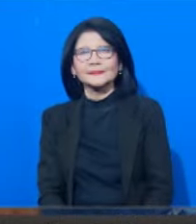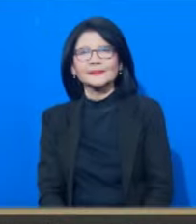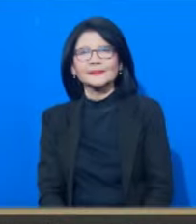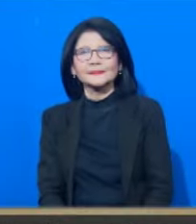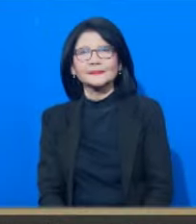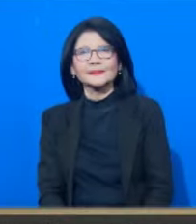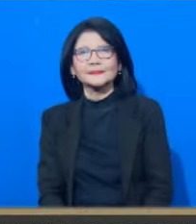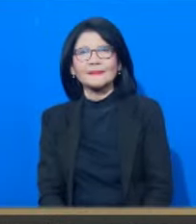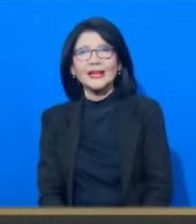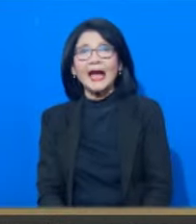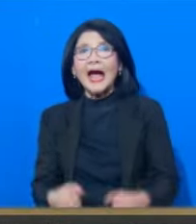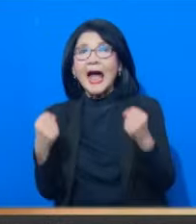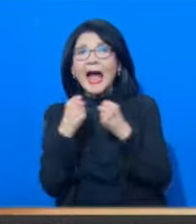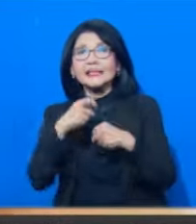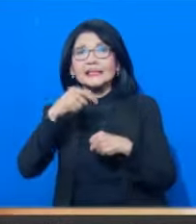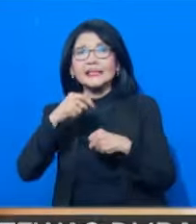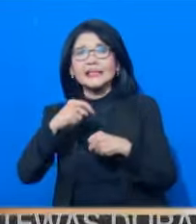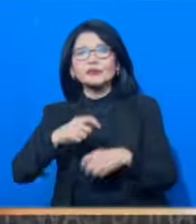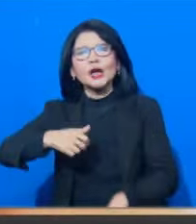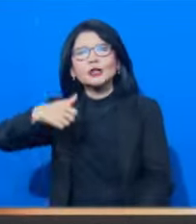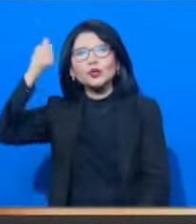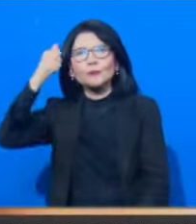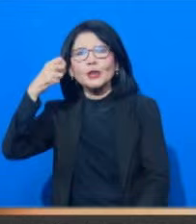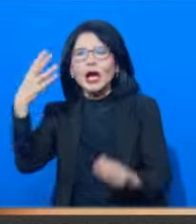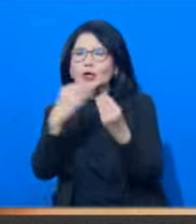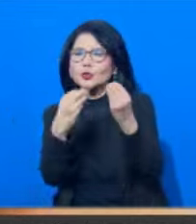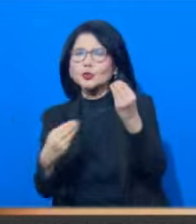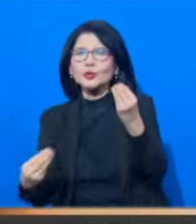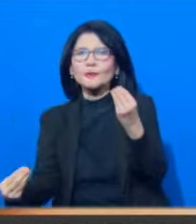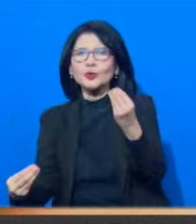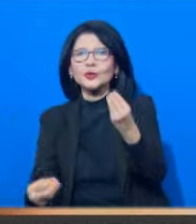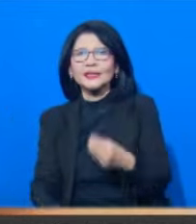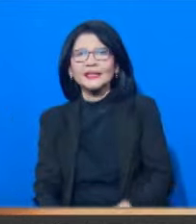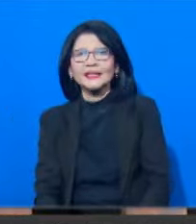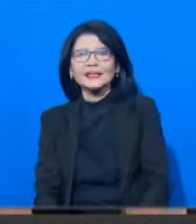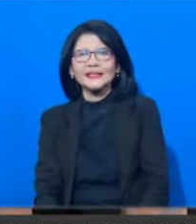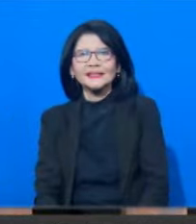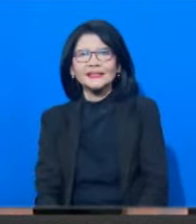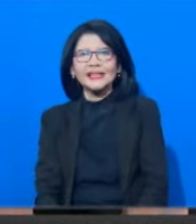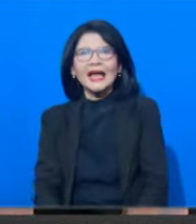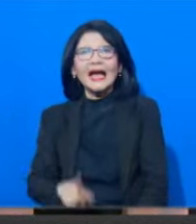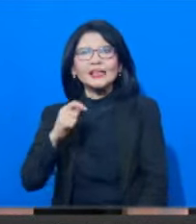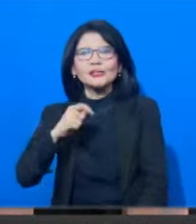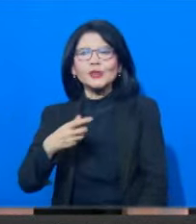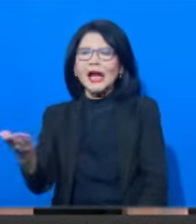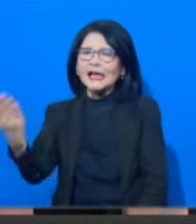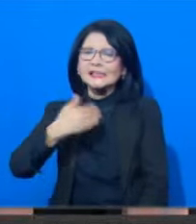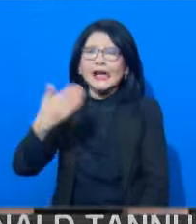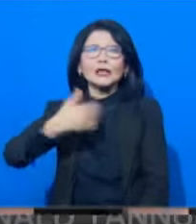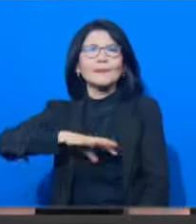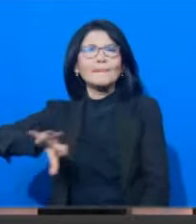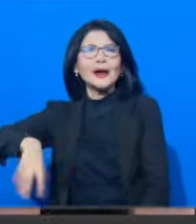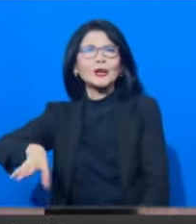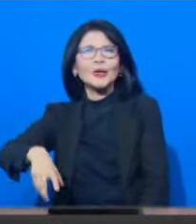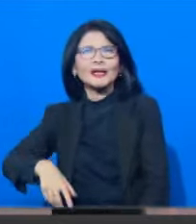Tak heran kesegaran es teler Pak No ini sudah melegenda secara turun-temurun. Seperti Dwi, pelanggan setia es teler Pak No ini rutin datang bersama keluarga untuk